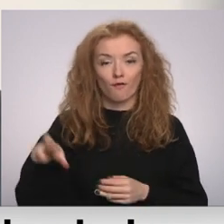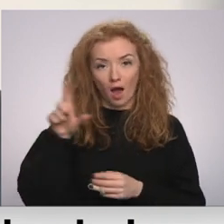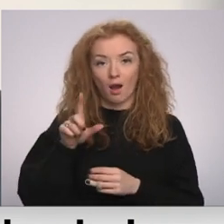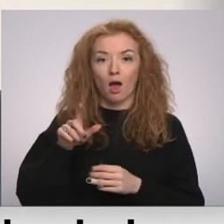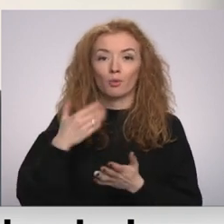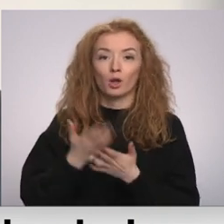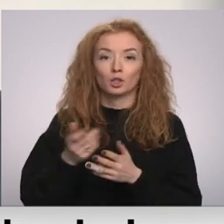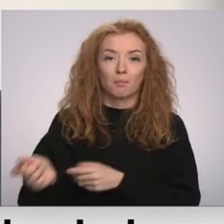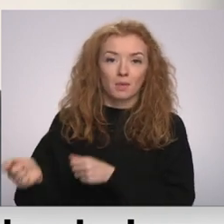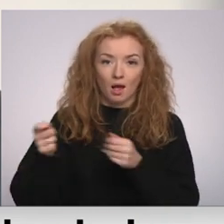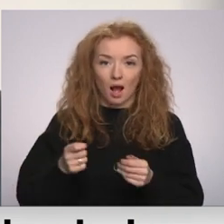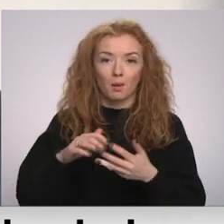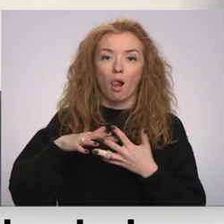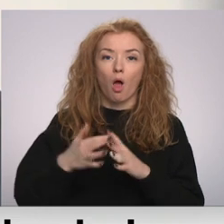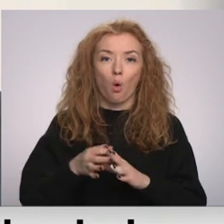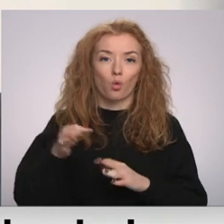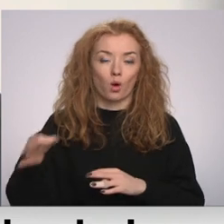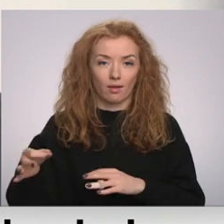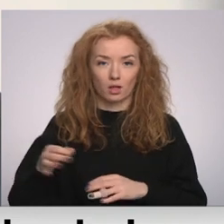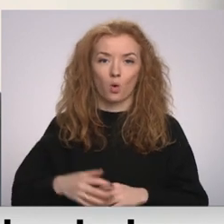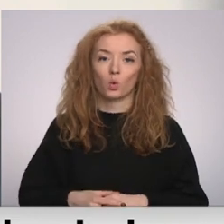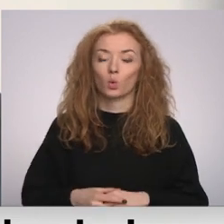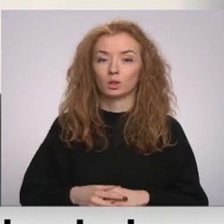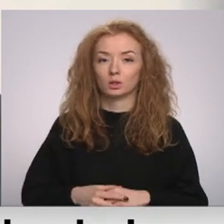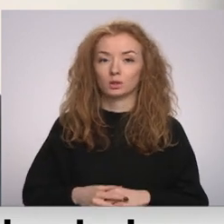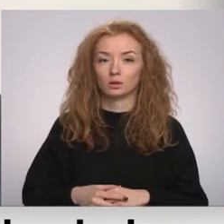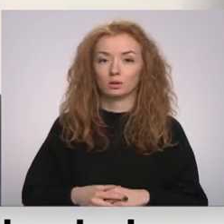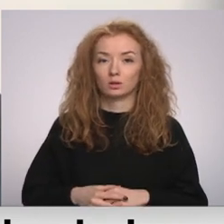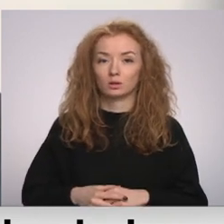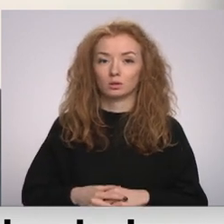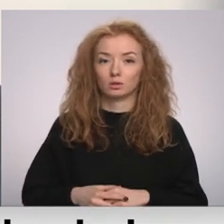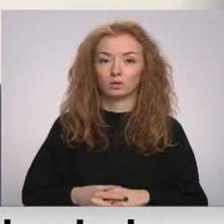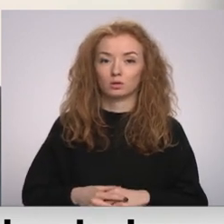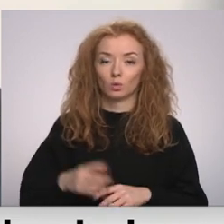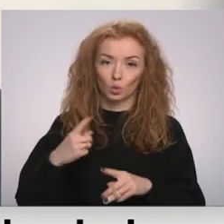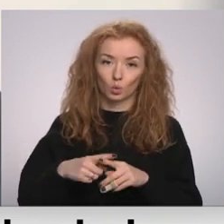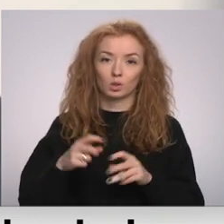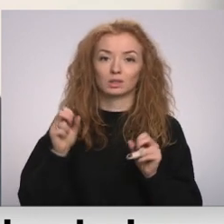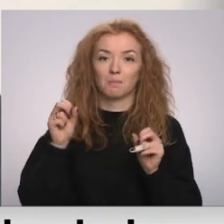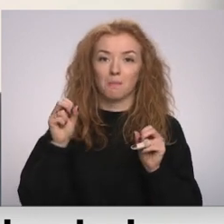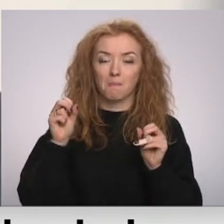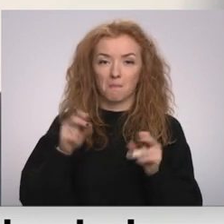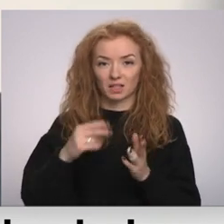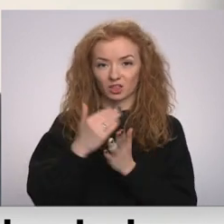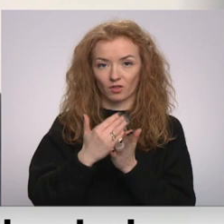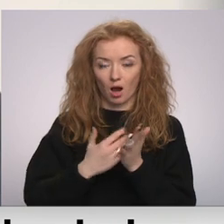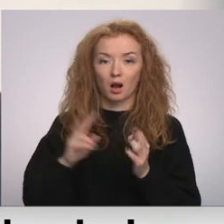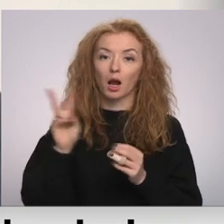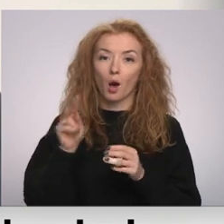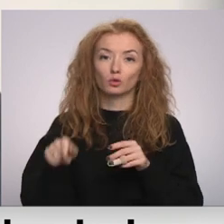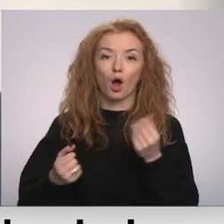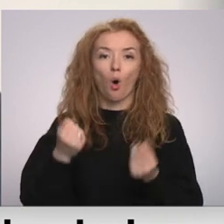šīm piegādēm lauku reģionos un ar attiecīgu specifikāciju, kam šie auto